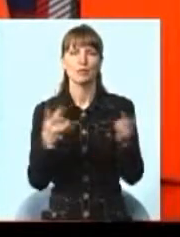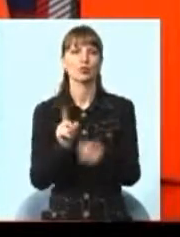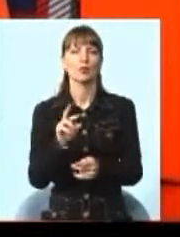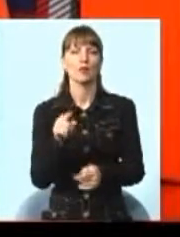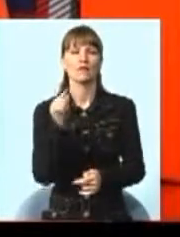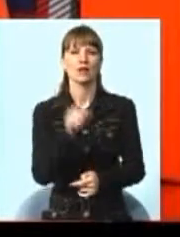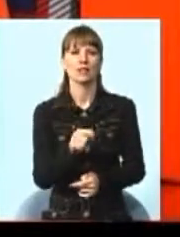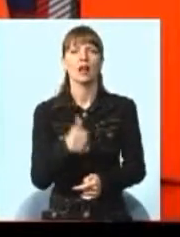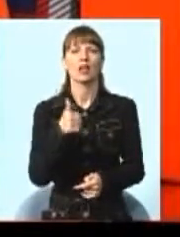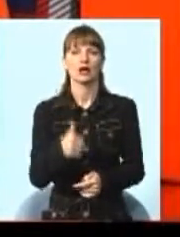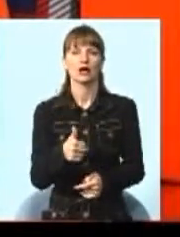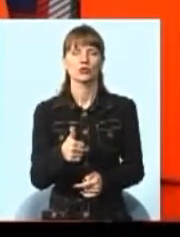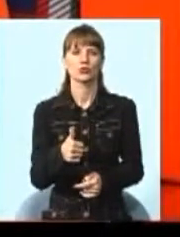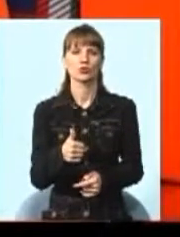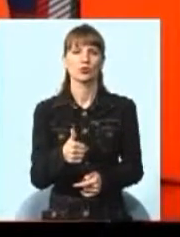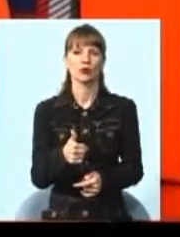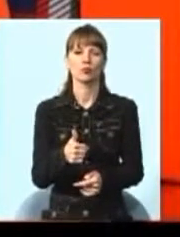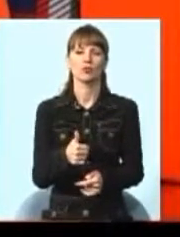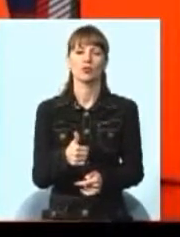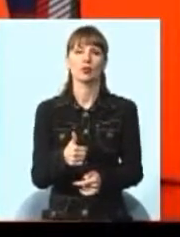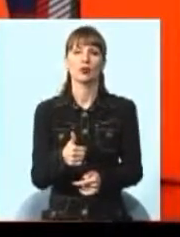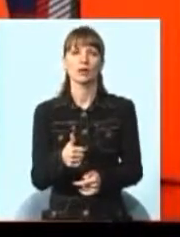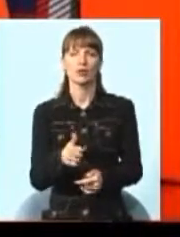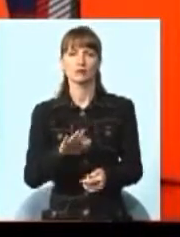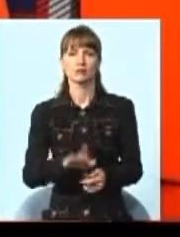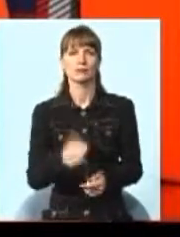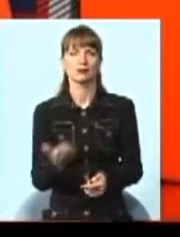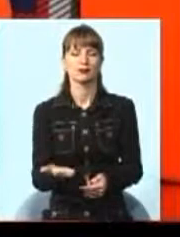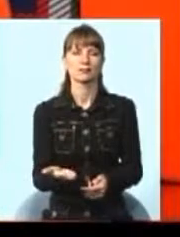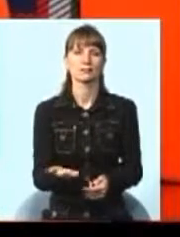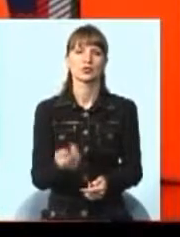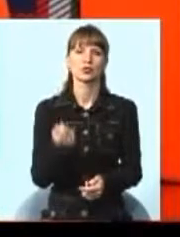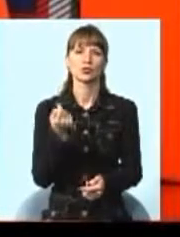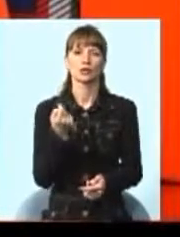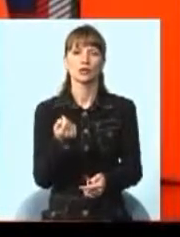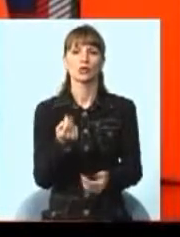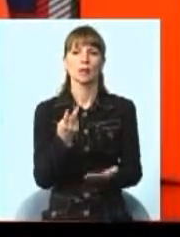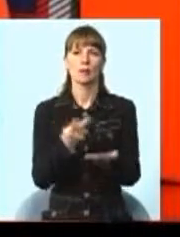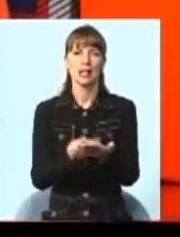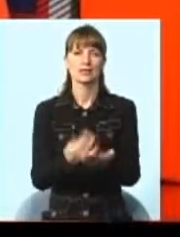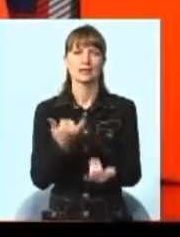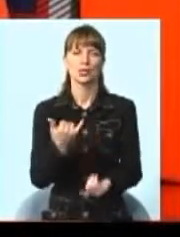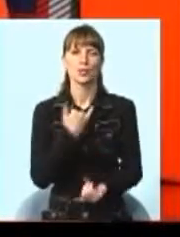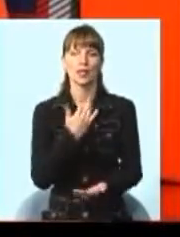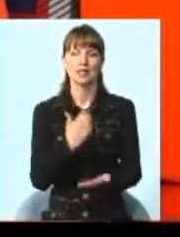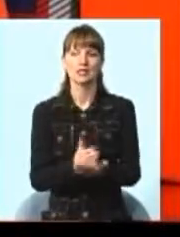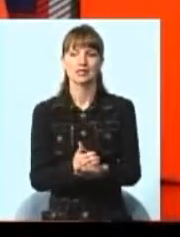щоб вона добре-добре отак просякла водою. Трошки полежить. І тепер у нас є